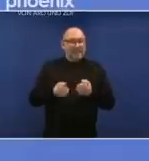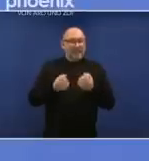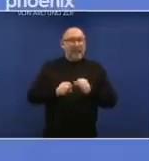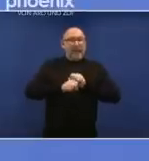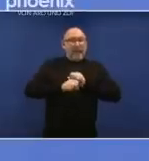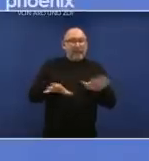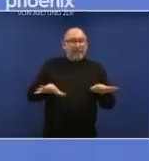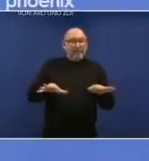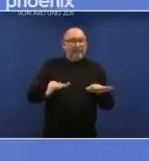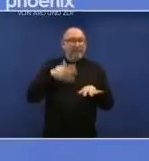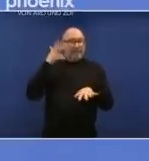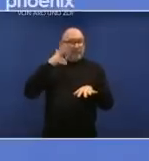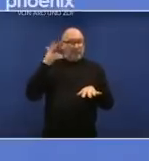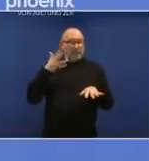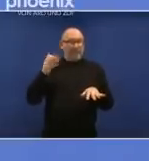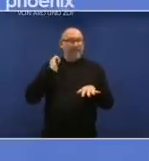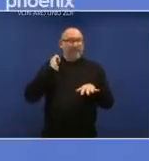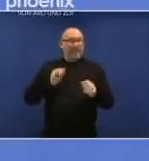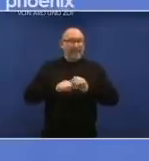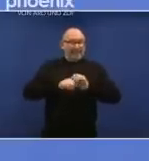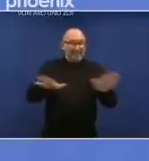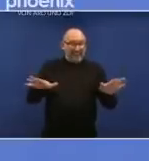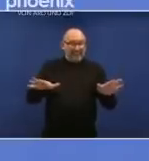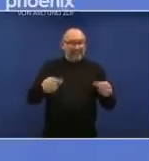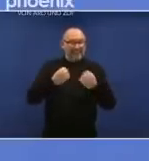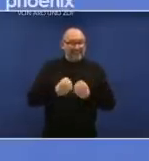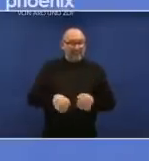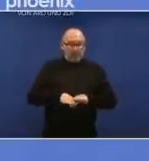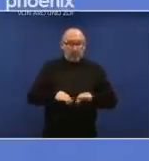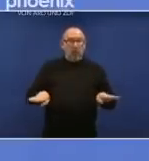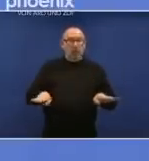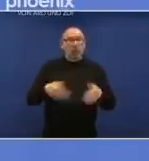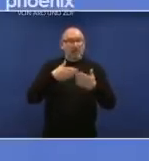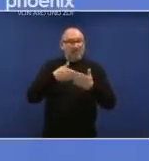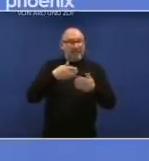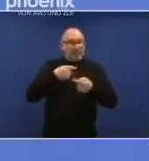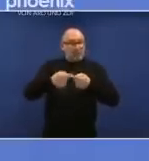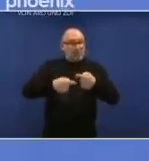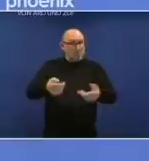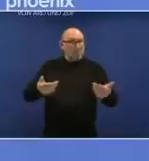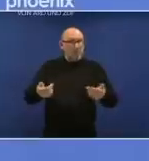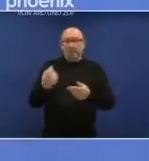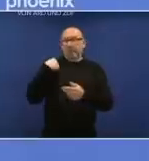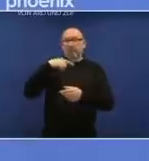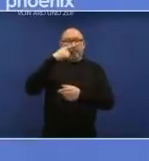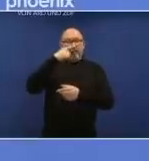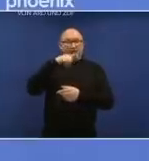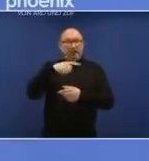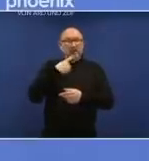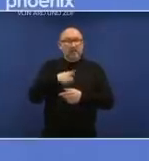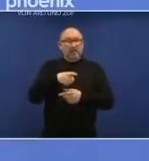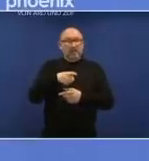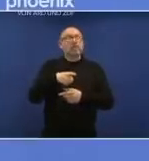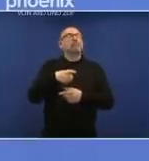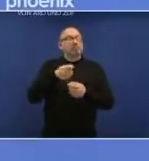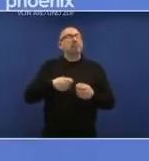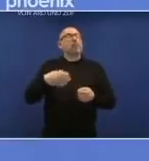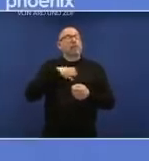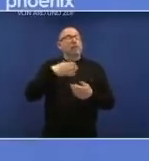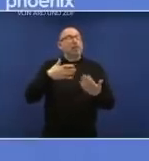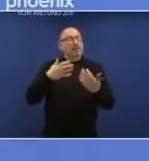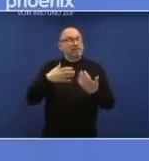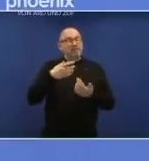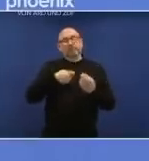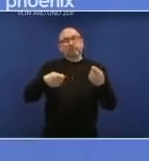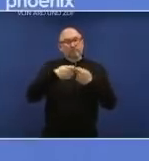epidemischen Lage von nationaler Tragweite fortbestehen soll. Ich habe bereits am Freitag gesagt, die Bundeskanzlerin unterstützt eine solche Verlängerung. Es